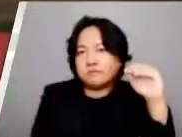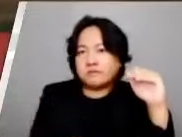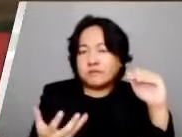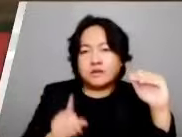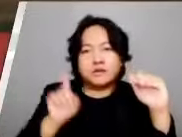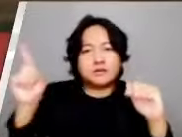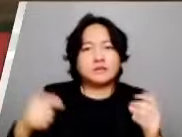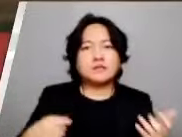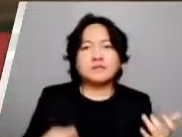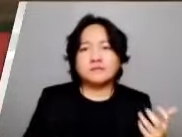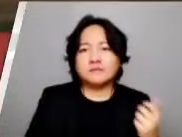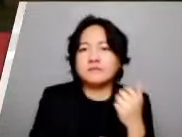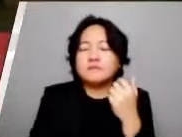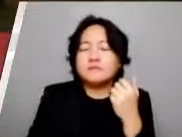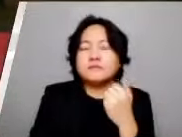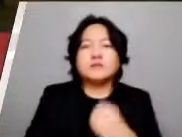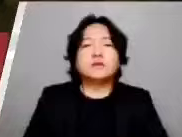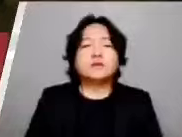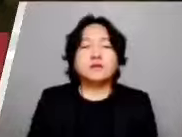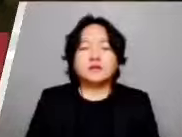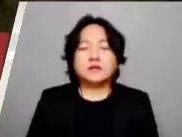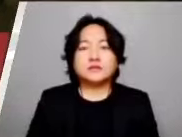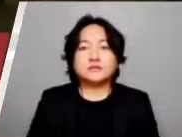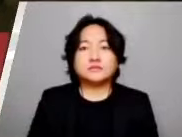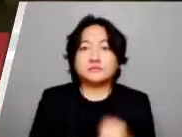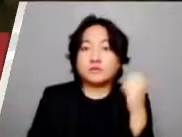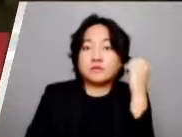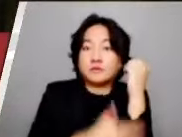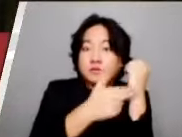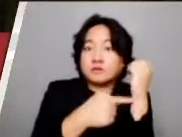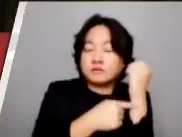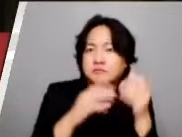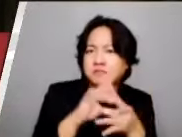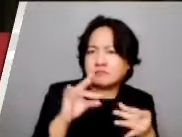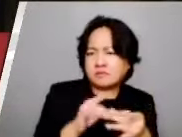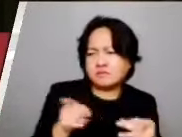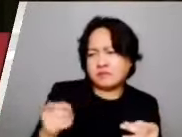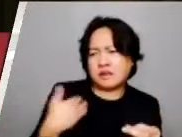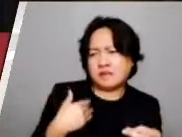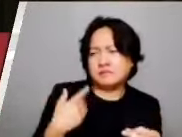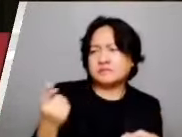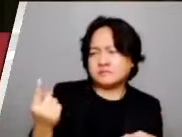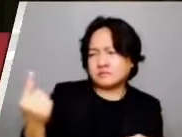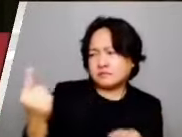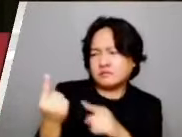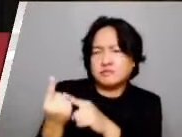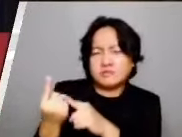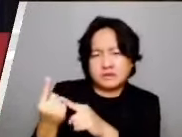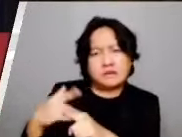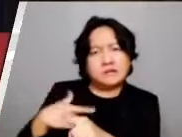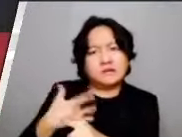nito, ni-report ng hotel na may lalaking agresibo at maaring nasa influence